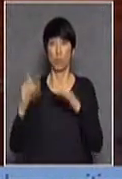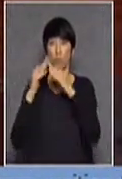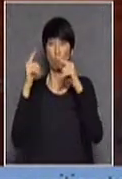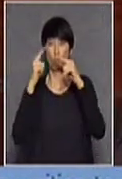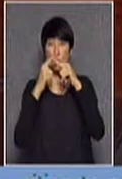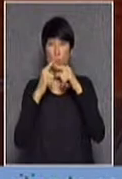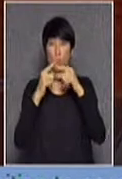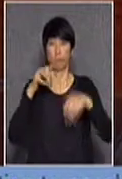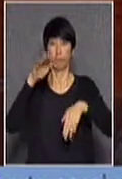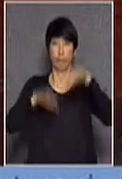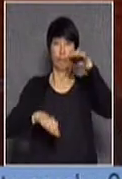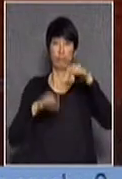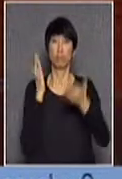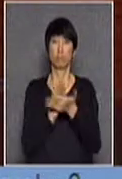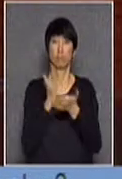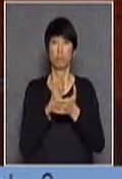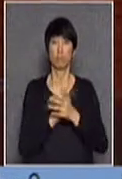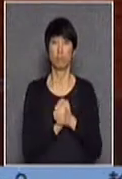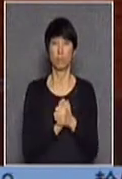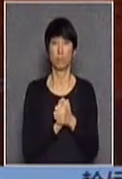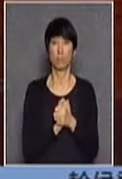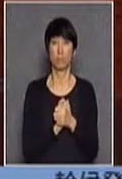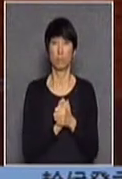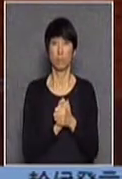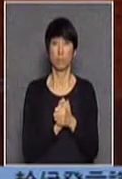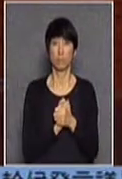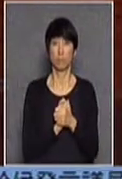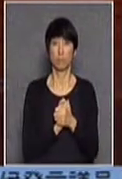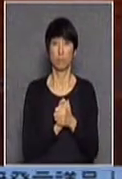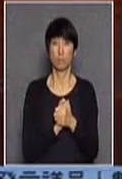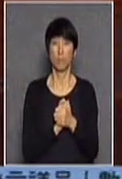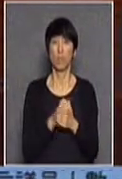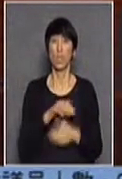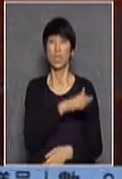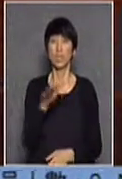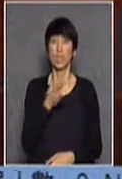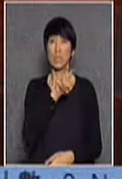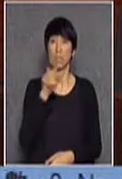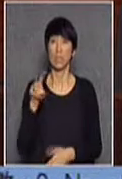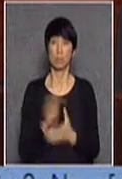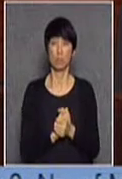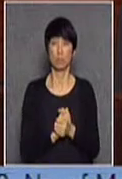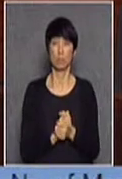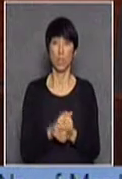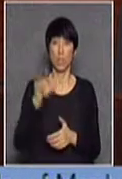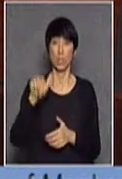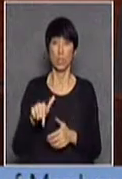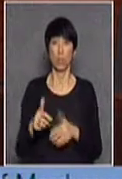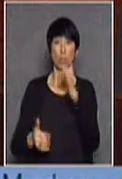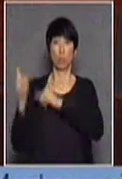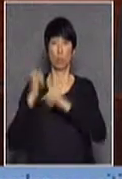的差距。基本上如果大家看回這個原居民的組織